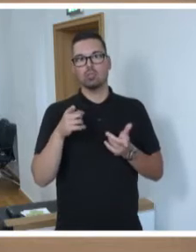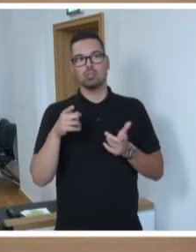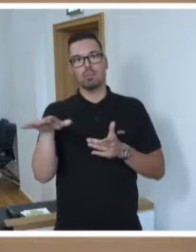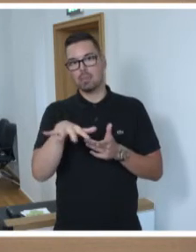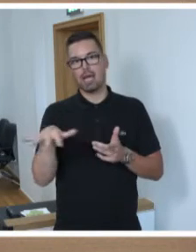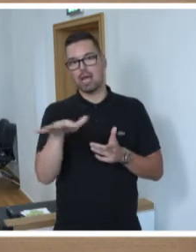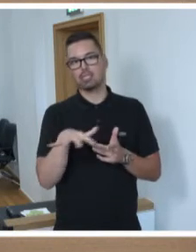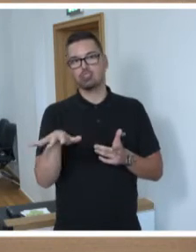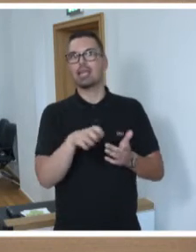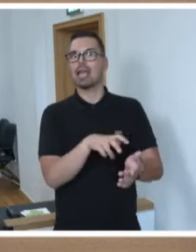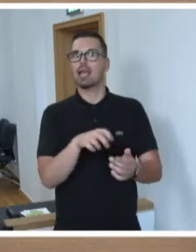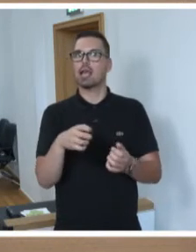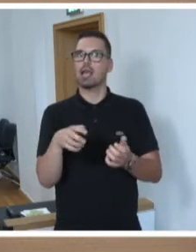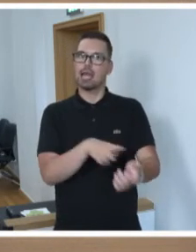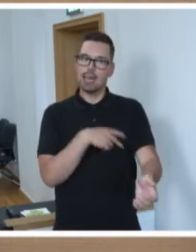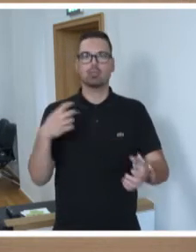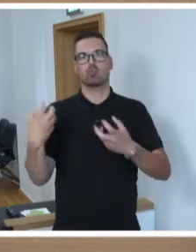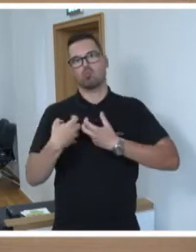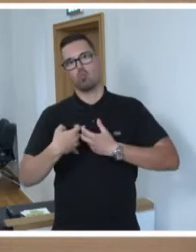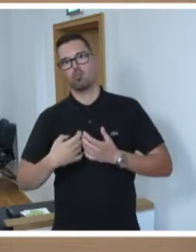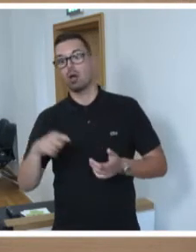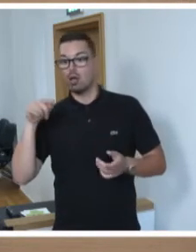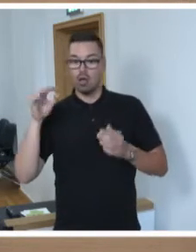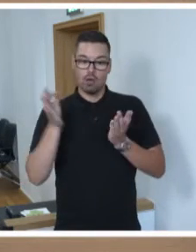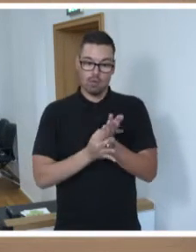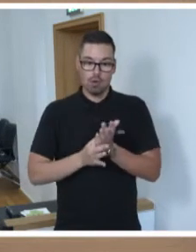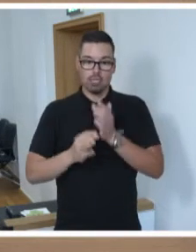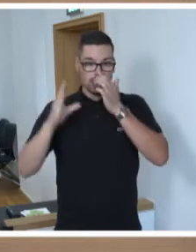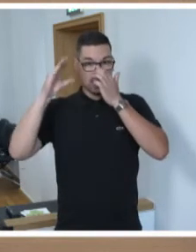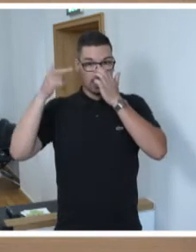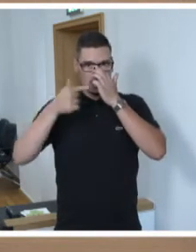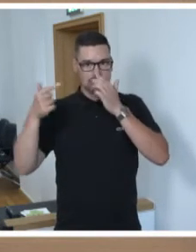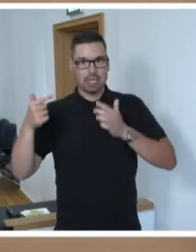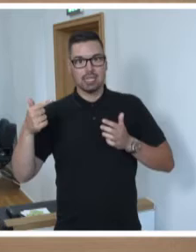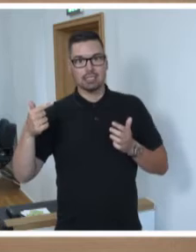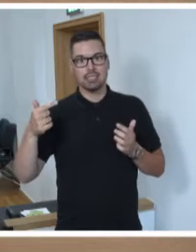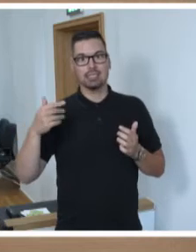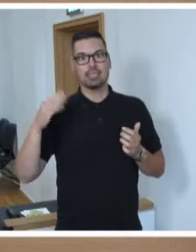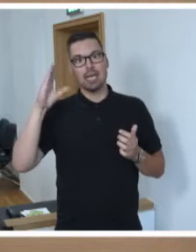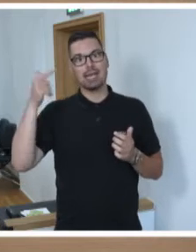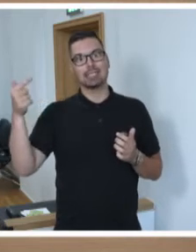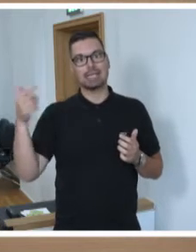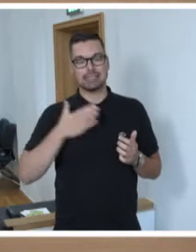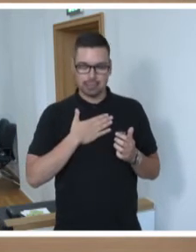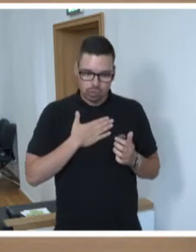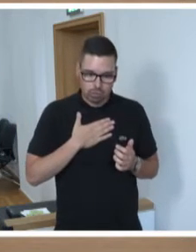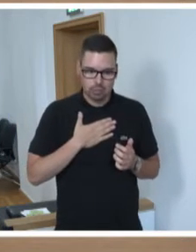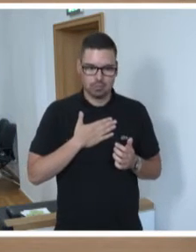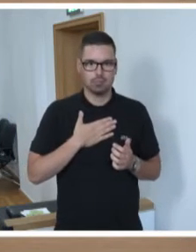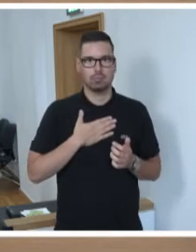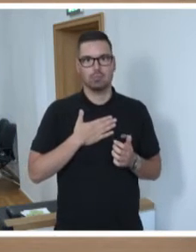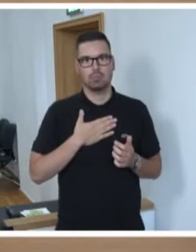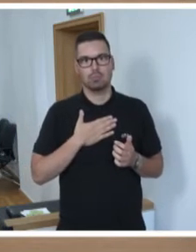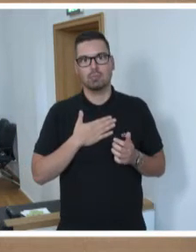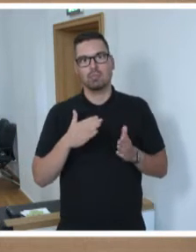Bereichs des Elektromotors. Und wir waren vor Ort, Stefan Toscani, Roland Theiss und ich, und haben uns zusammen mit den Kolleginnen und Kollegen der